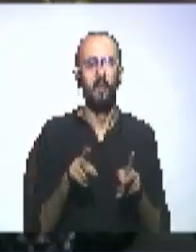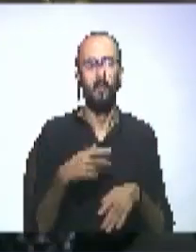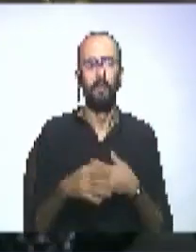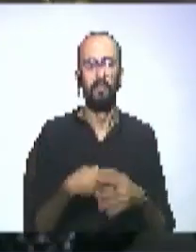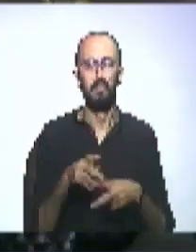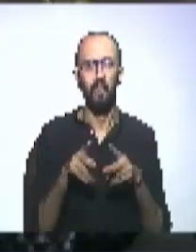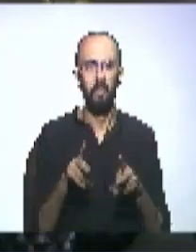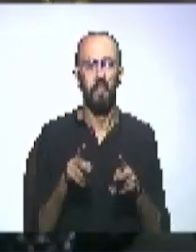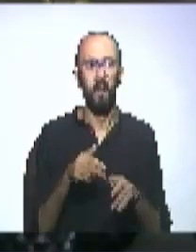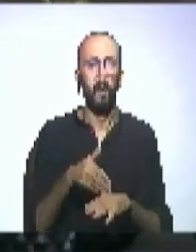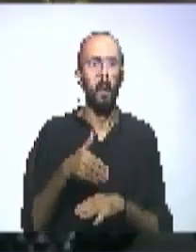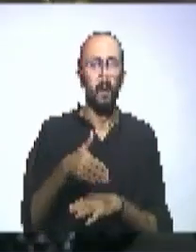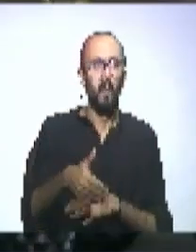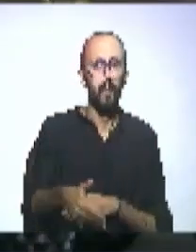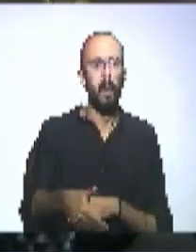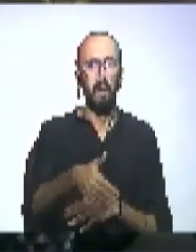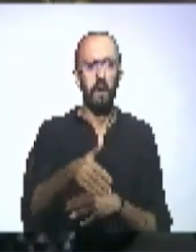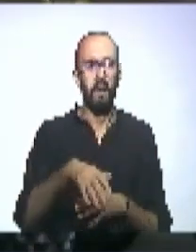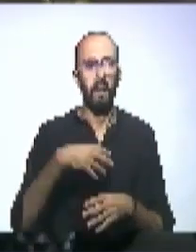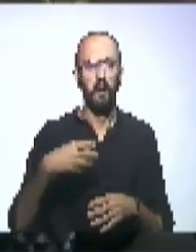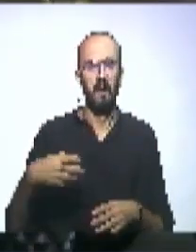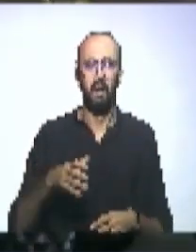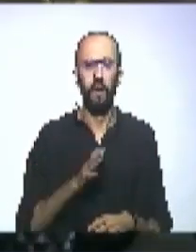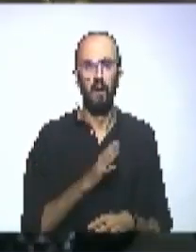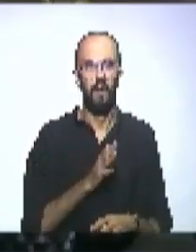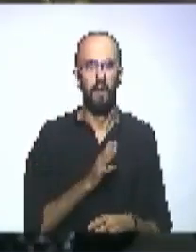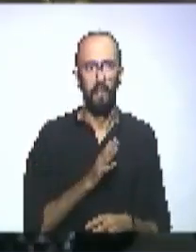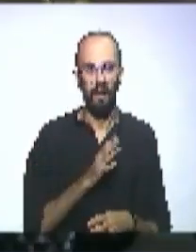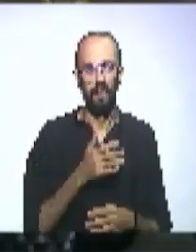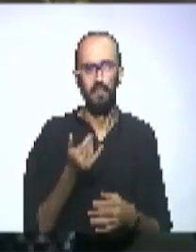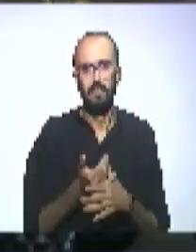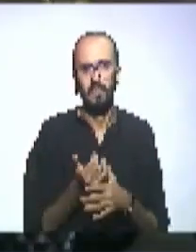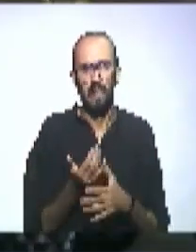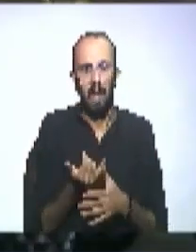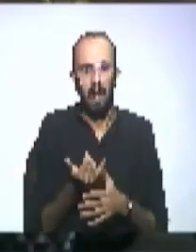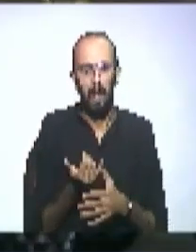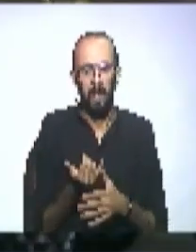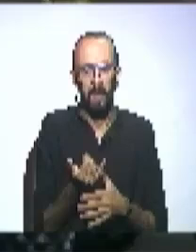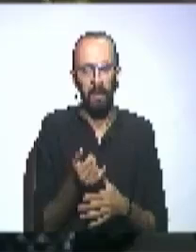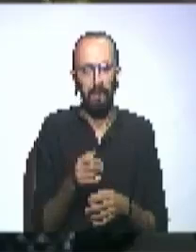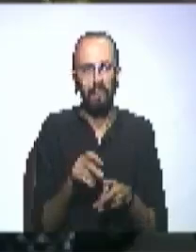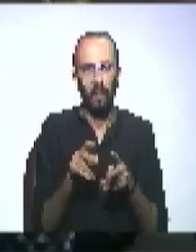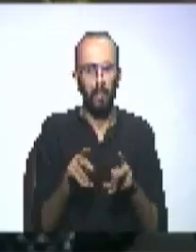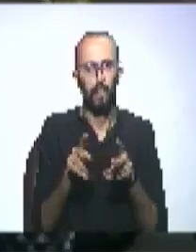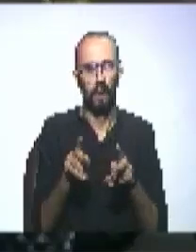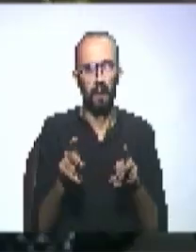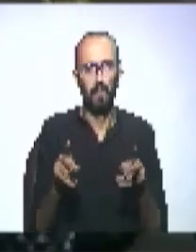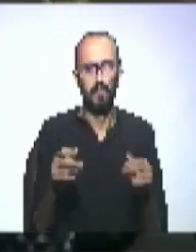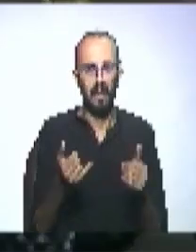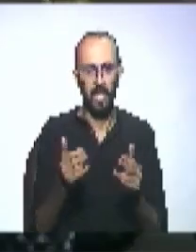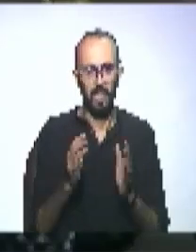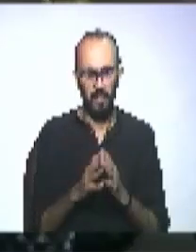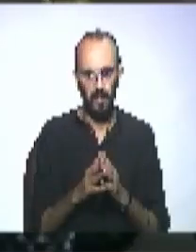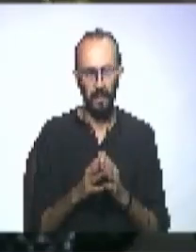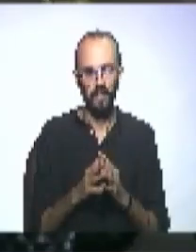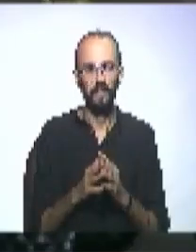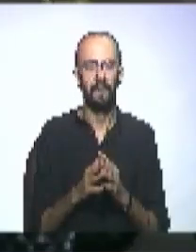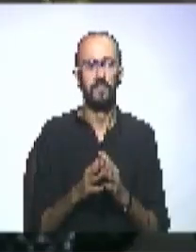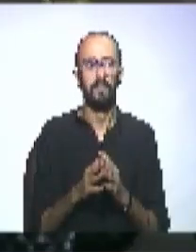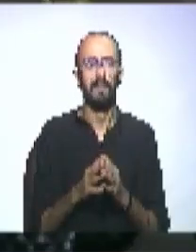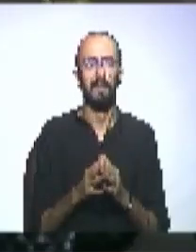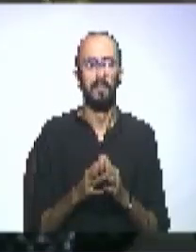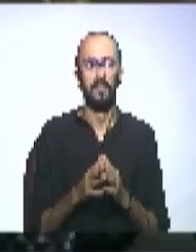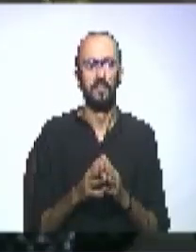بسرعه، يعني مش لازم نقعد نعمل طرق صعبه ونستخدم ادوات كتير ونعمل حاجات كتير، لا، ممكن ان احنا نعمل الحاجه بطريقه بسيطه، يعني